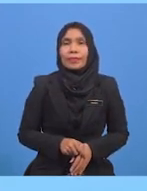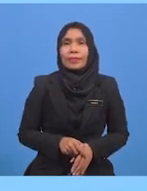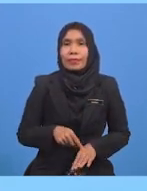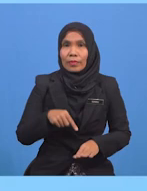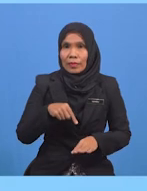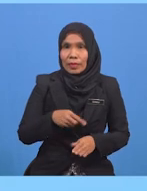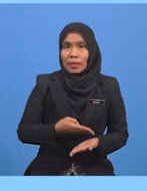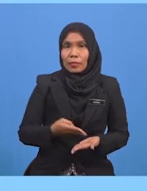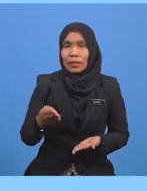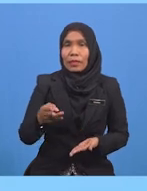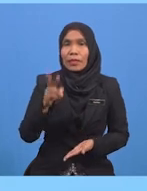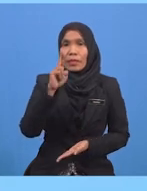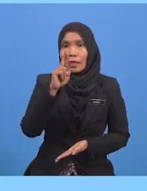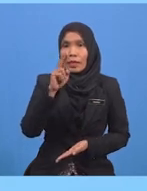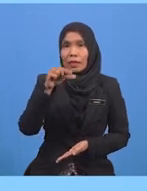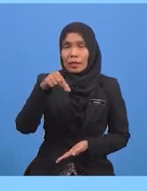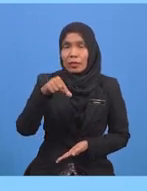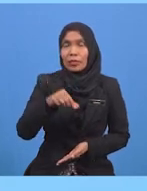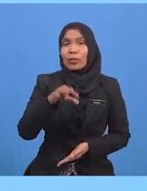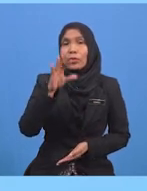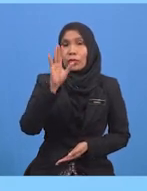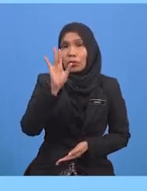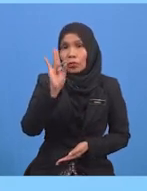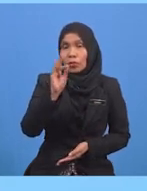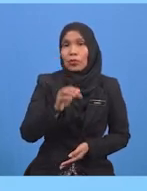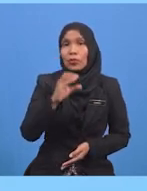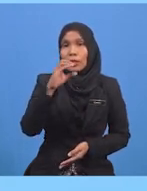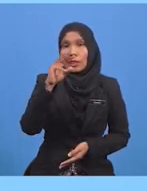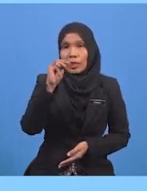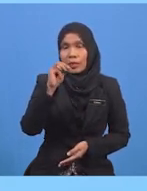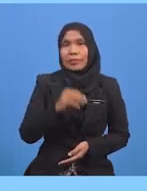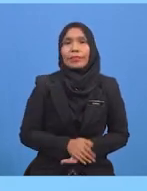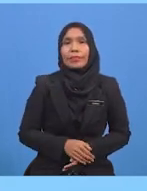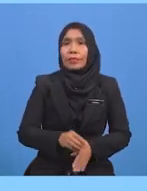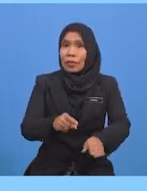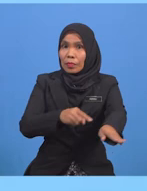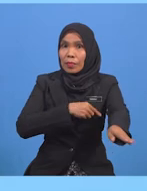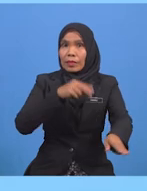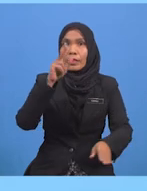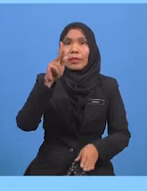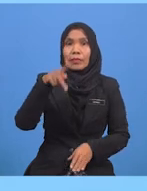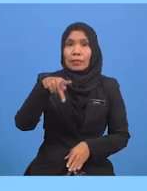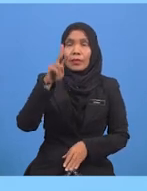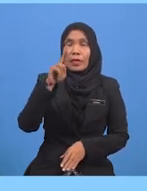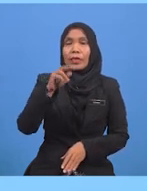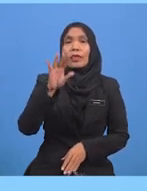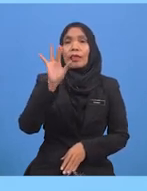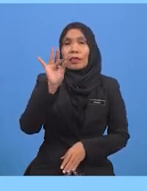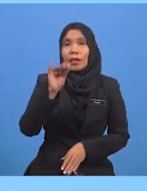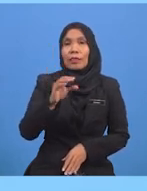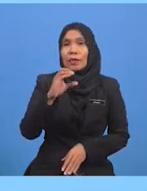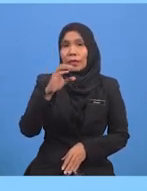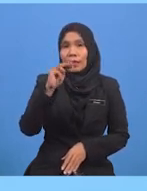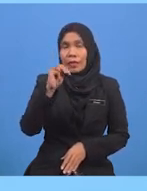Diberi panjang RQ 7 cm, panjang PR 8 cm